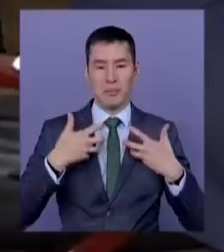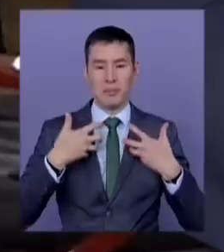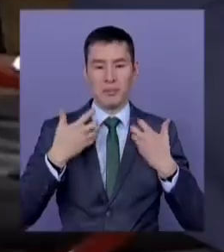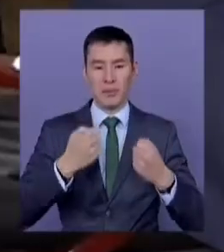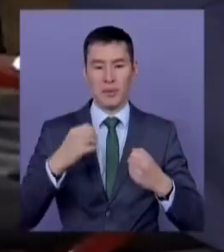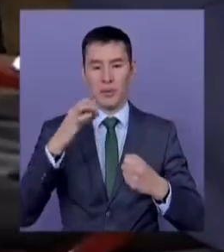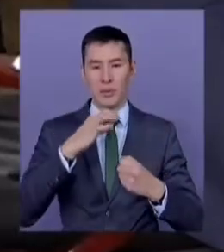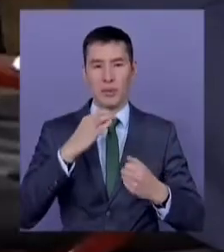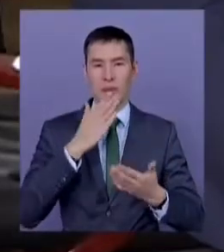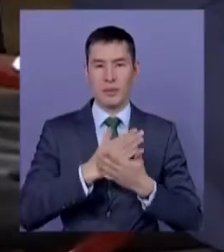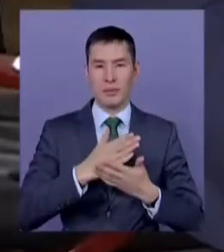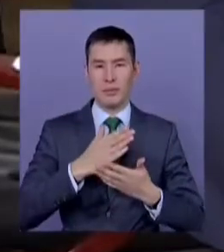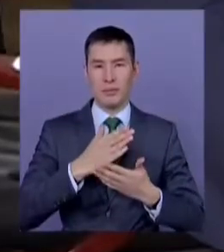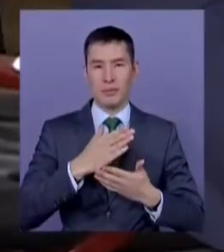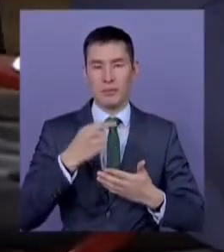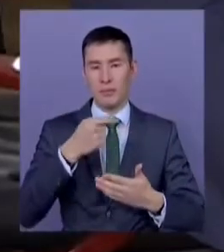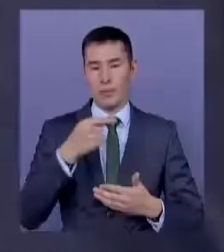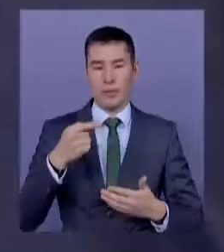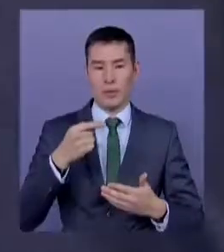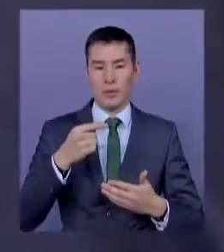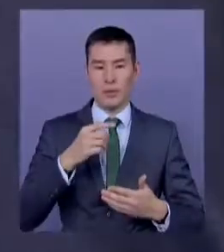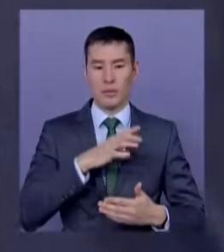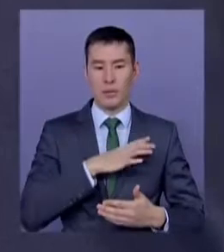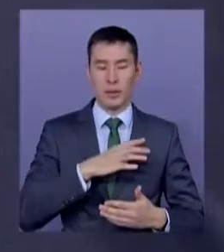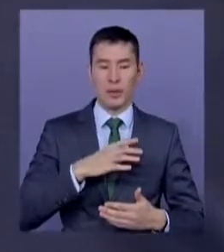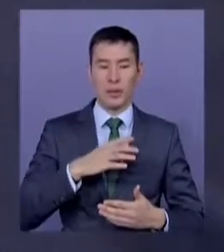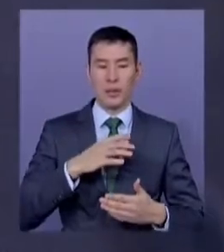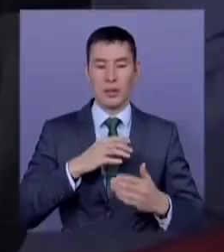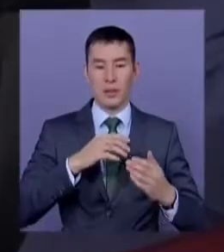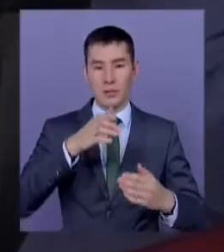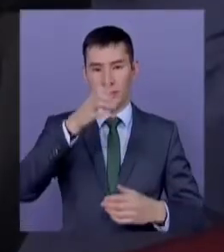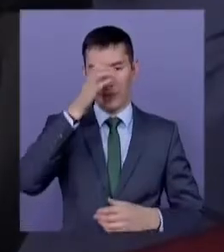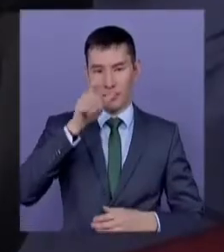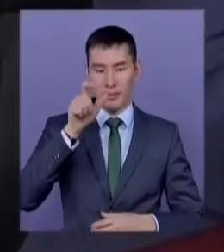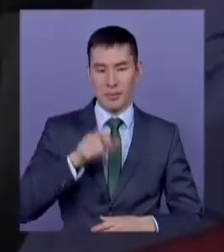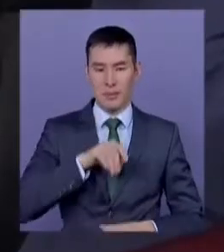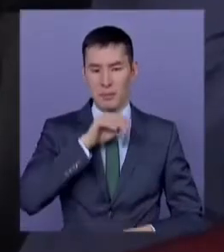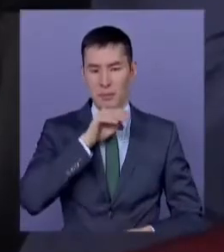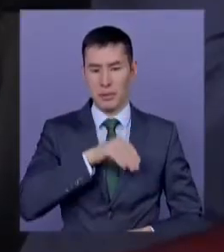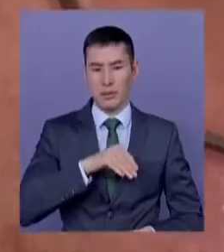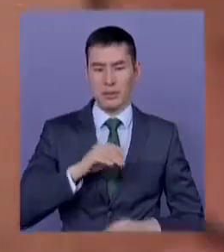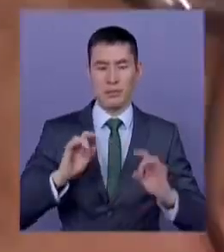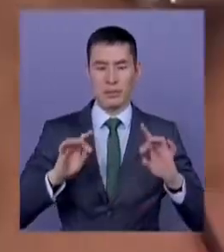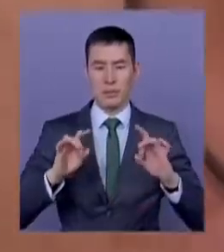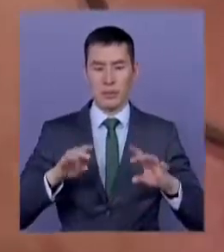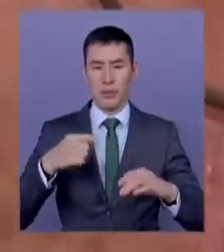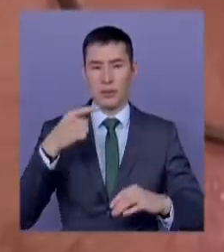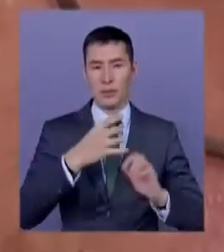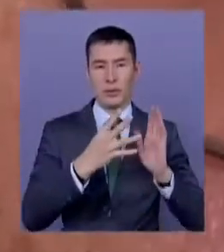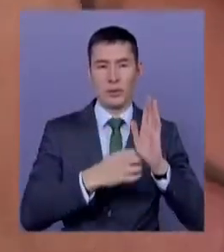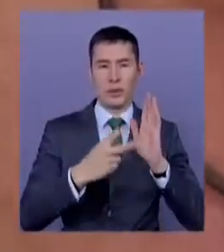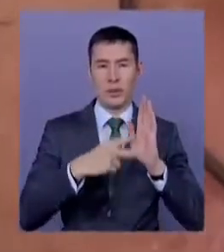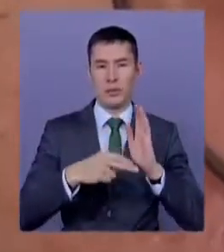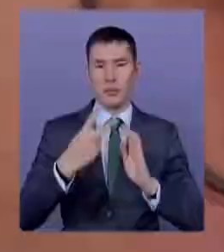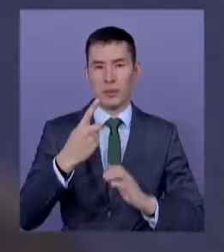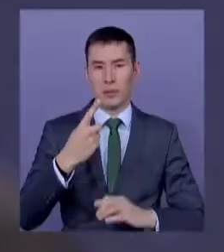бір нәрседен арылдық. Бұрынғыдай тәуелділік жалтақтау жоқ дейді медицина ғылымдарының докторы профессор Төрегелді Шарманов. 1971